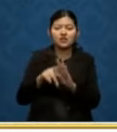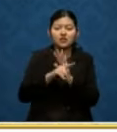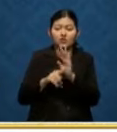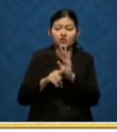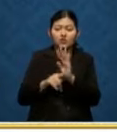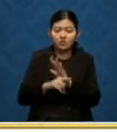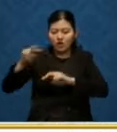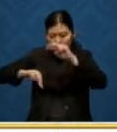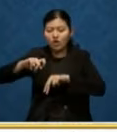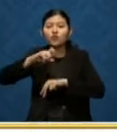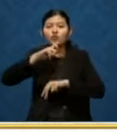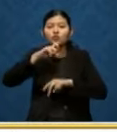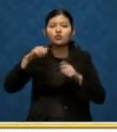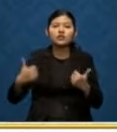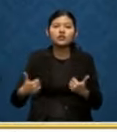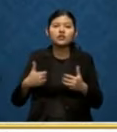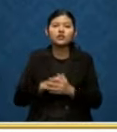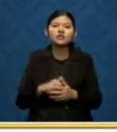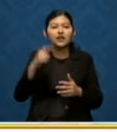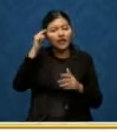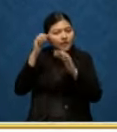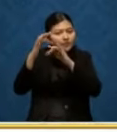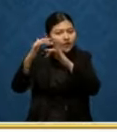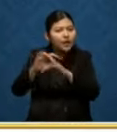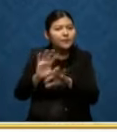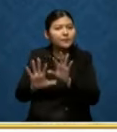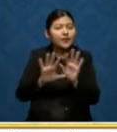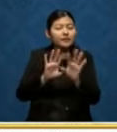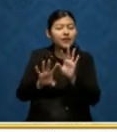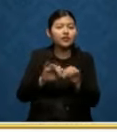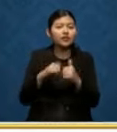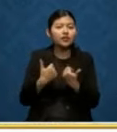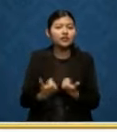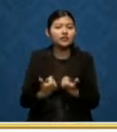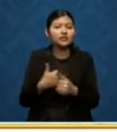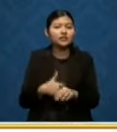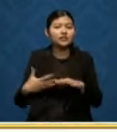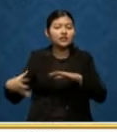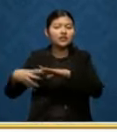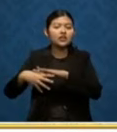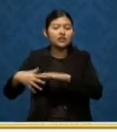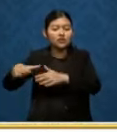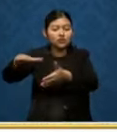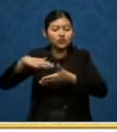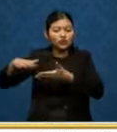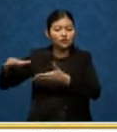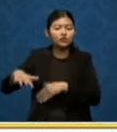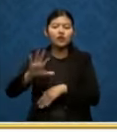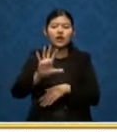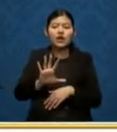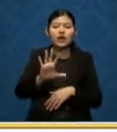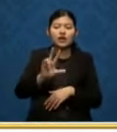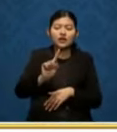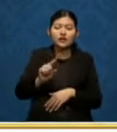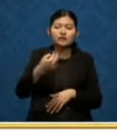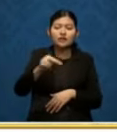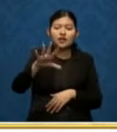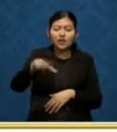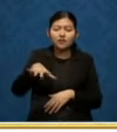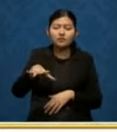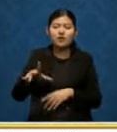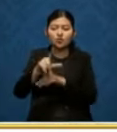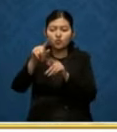ผมจากการคาดการณ์นะครับมีอ่าข้อมูลนะครับว่ามีการลักลอบนำเข้ามากว่า 15,000ตู้หรือมากกว่า 3แสน